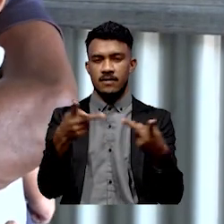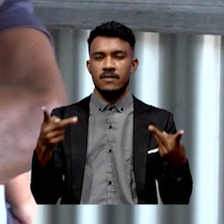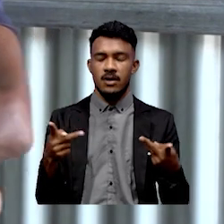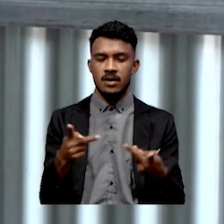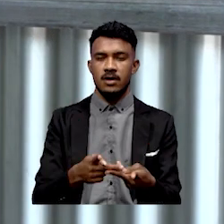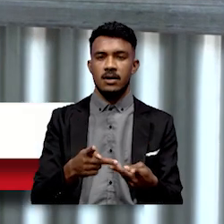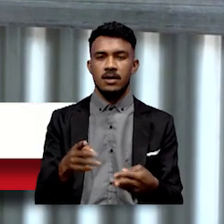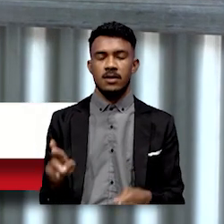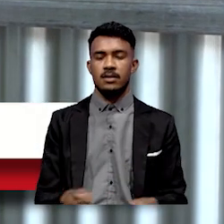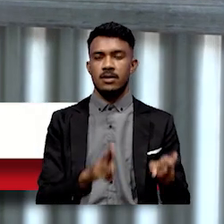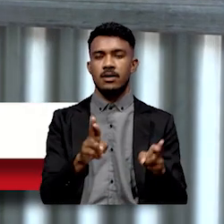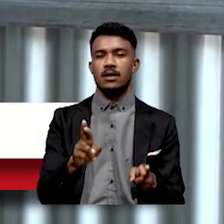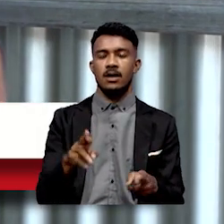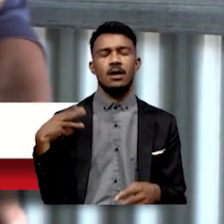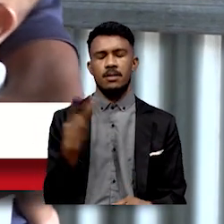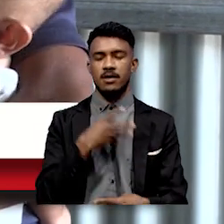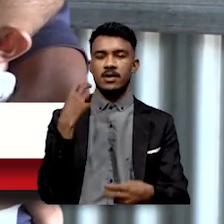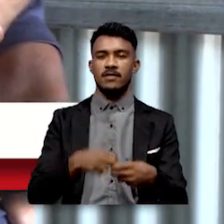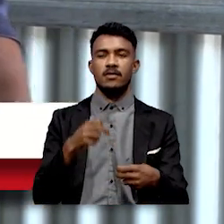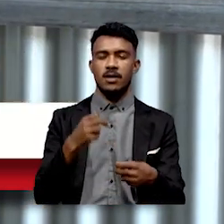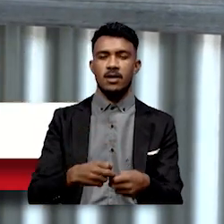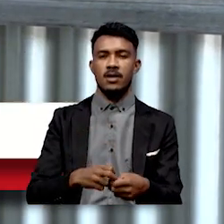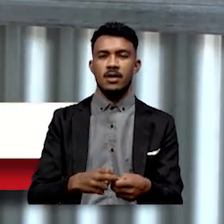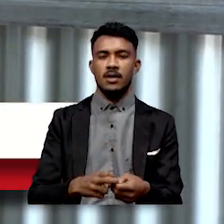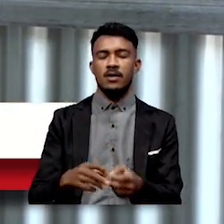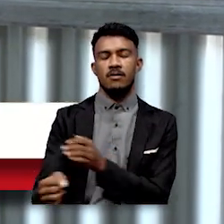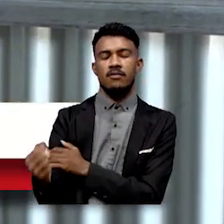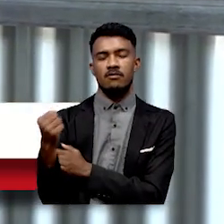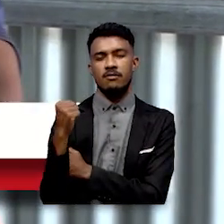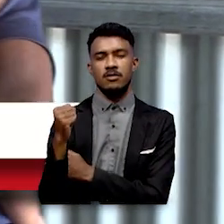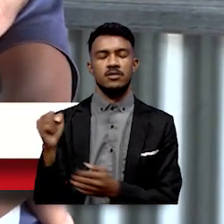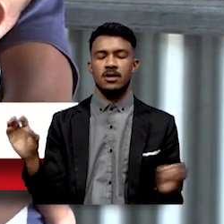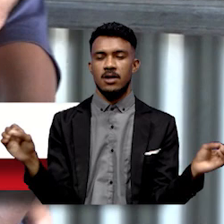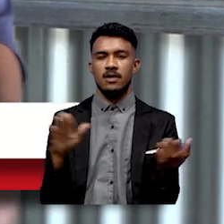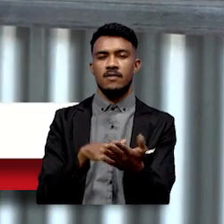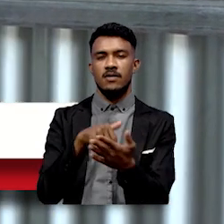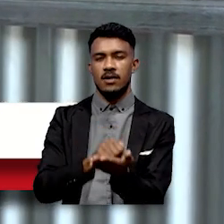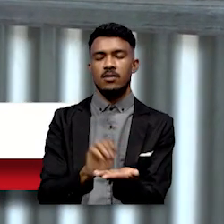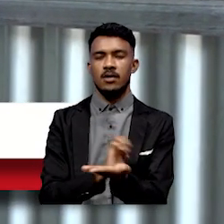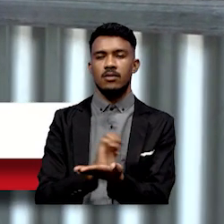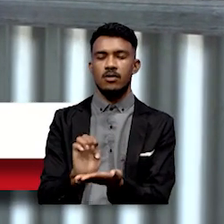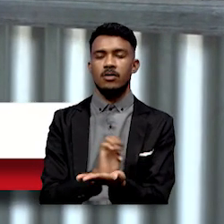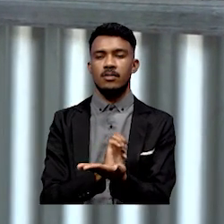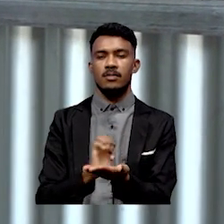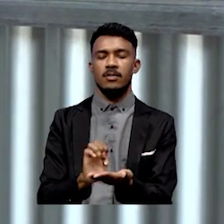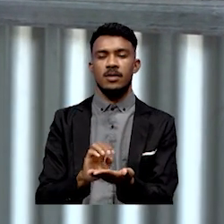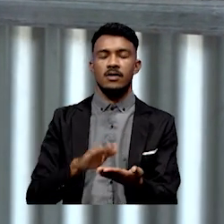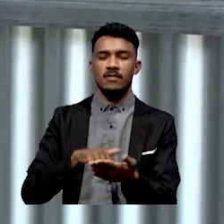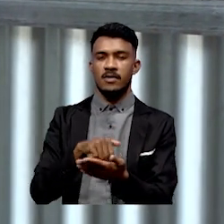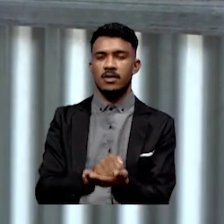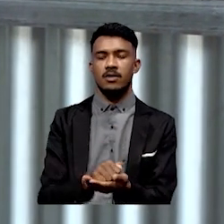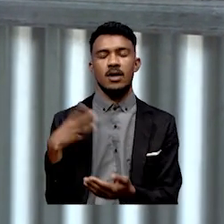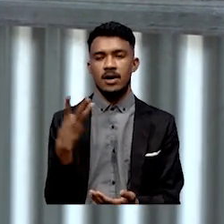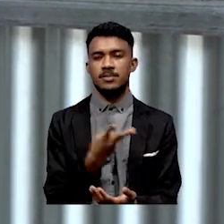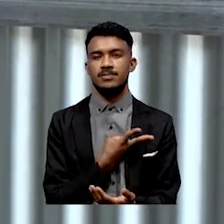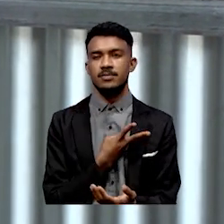iha, tambah labar sira iskola ne, hansa amik helang sa. Sementara tama ami hansa finera raihene ke maka